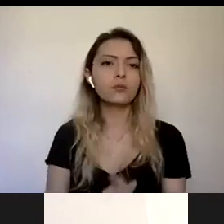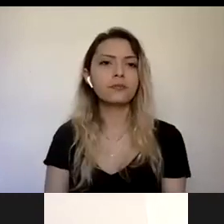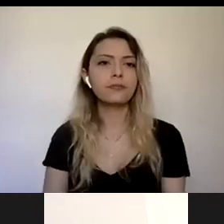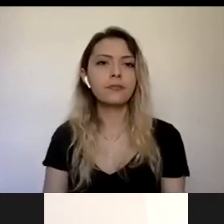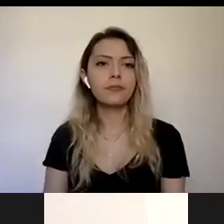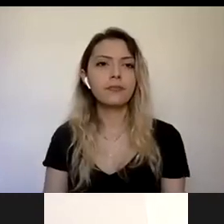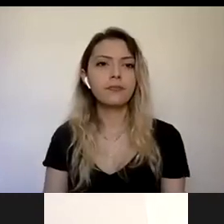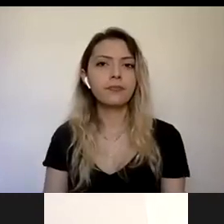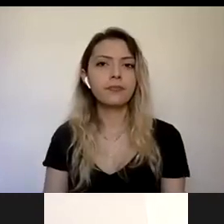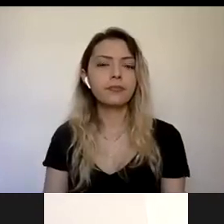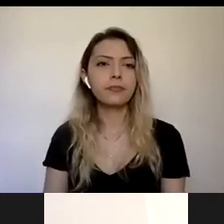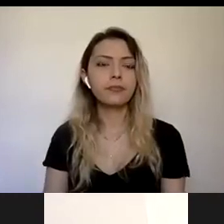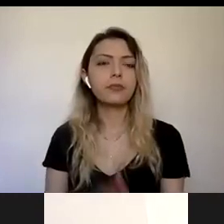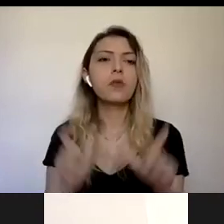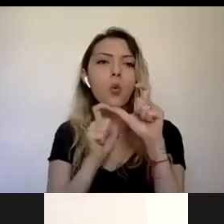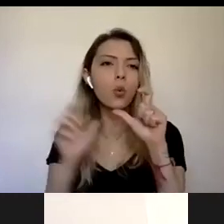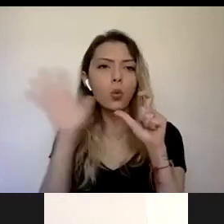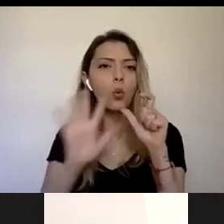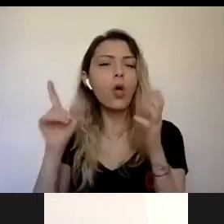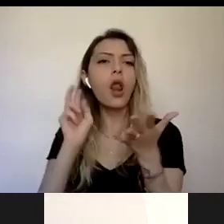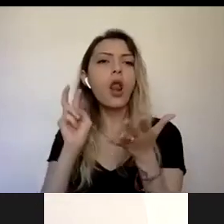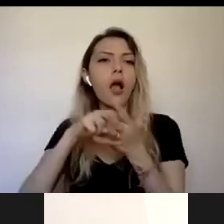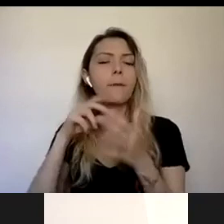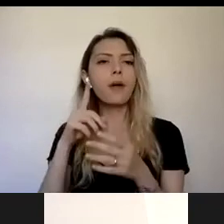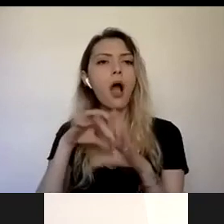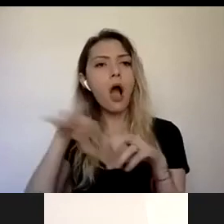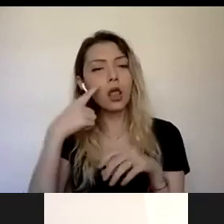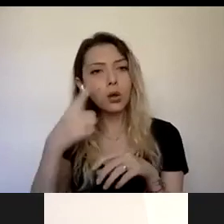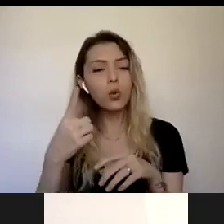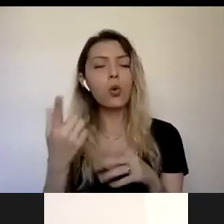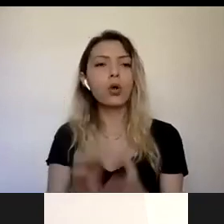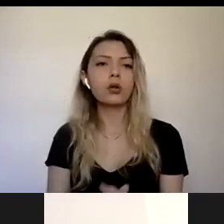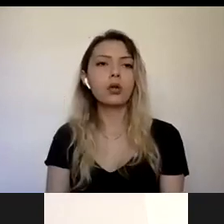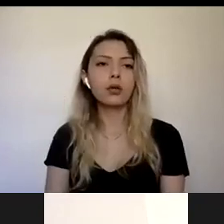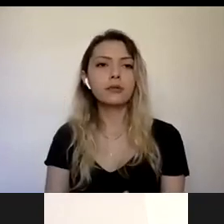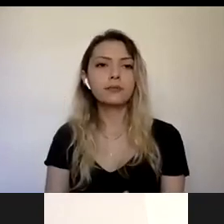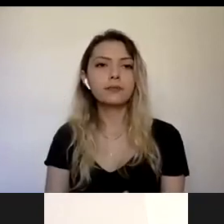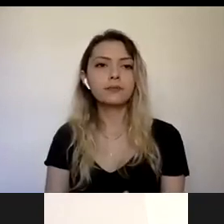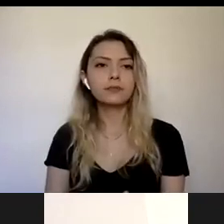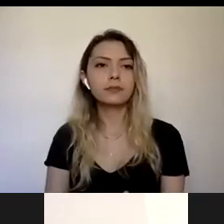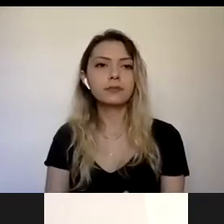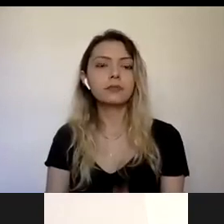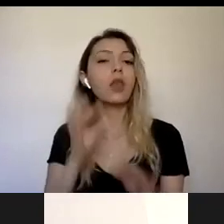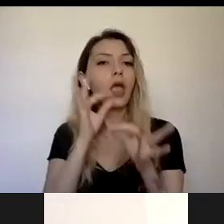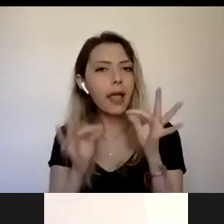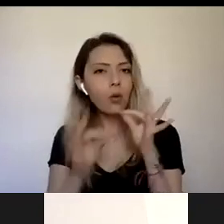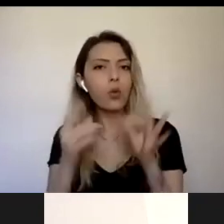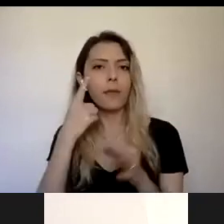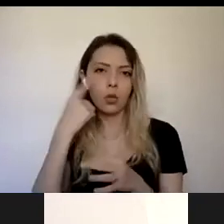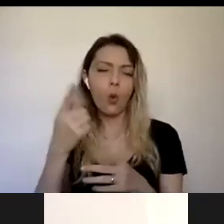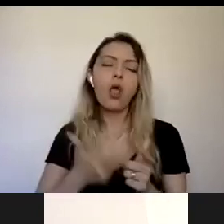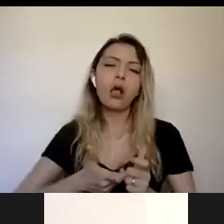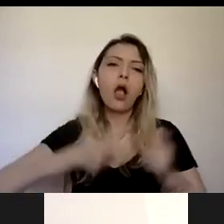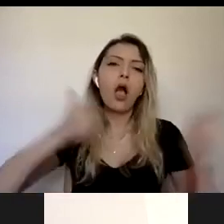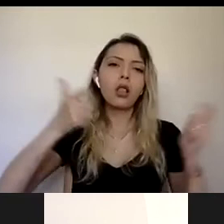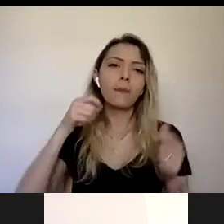sosyal kalkınma alanındaki göstergelerin bir kısmı ekonomik kalkınma göstergeleri olduğu